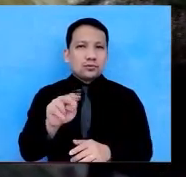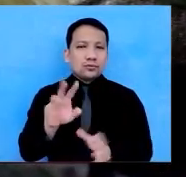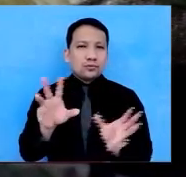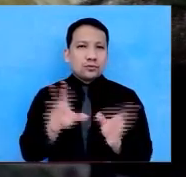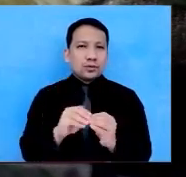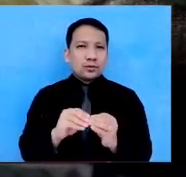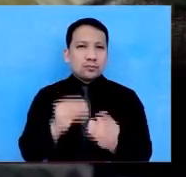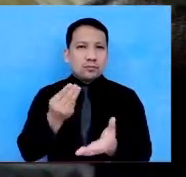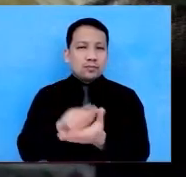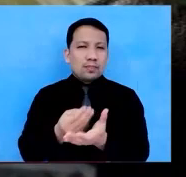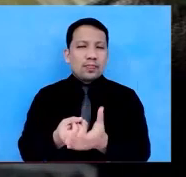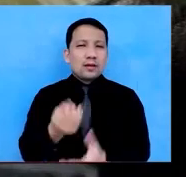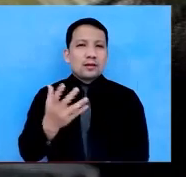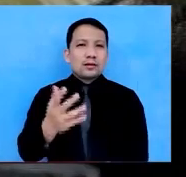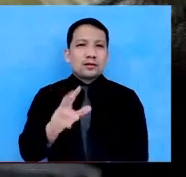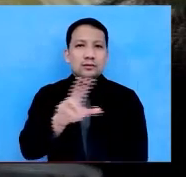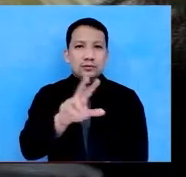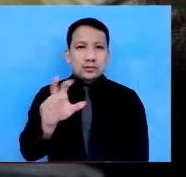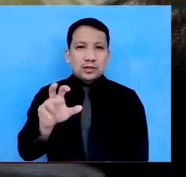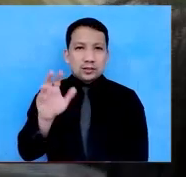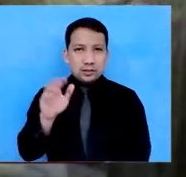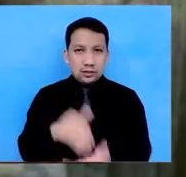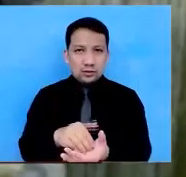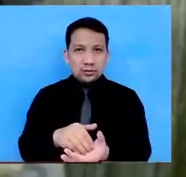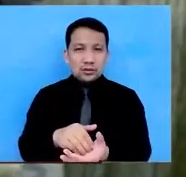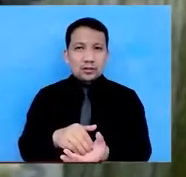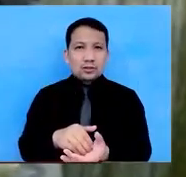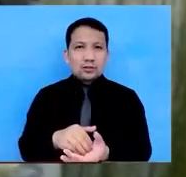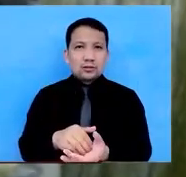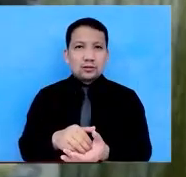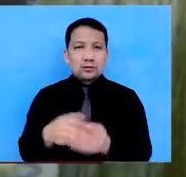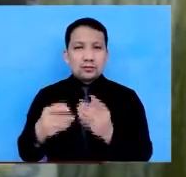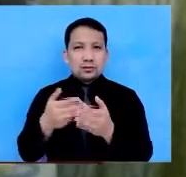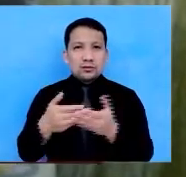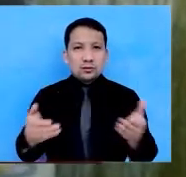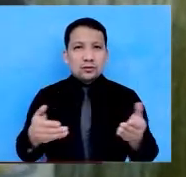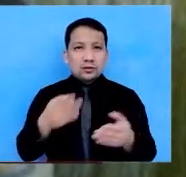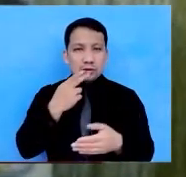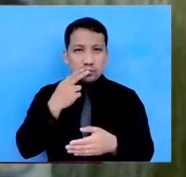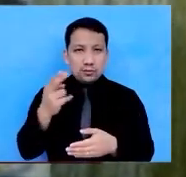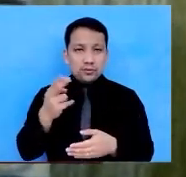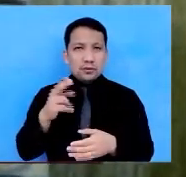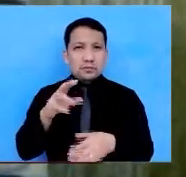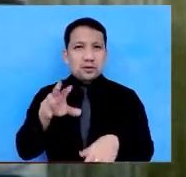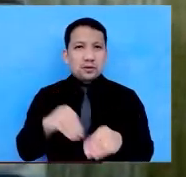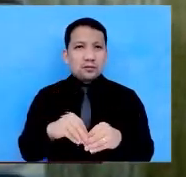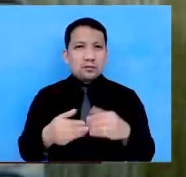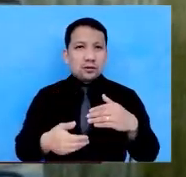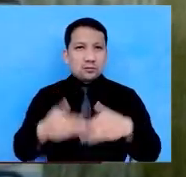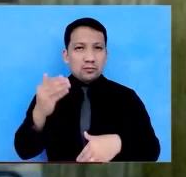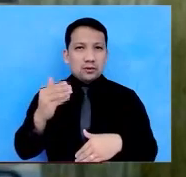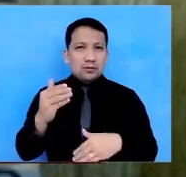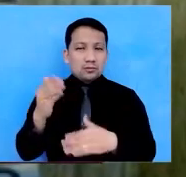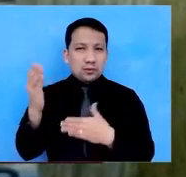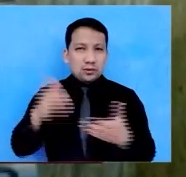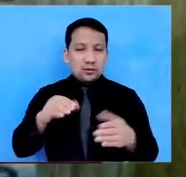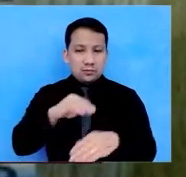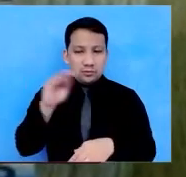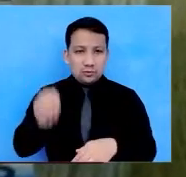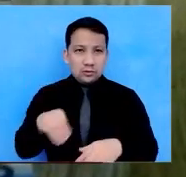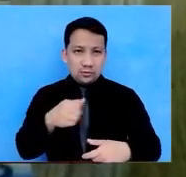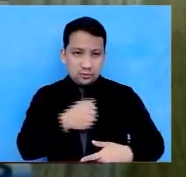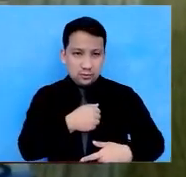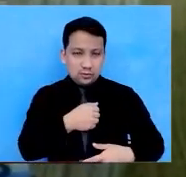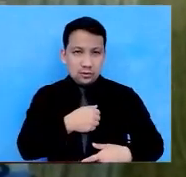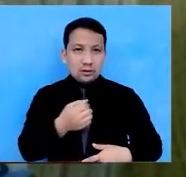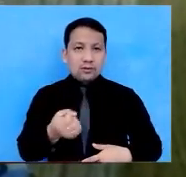perang nagkakahalaga ng 300,000 pesos at kontrabando gaya ng sigarilyo. Lumalabas na pumuporsyento raw ang mga gwardiya mula